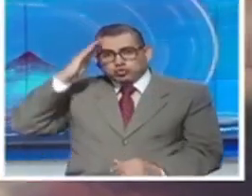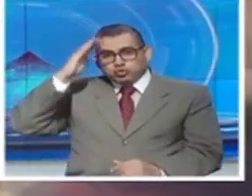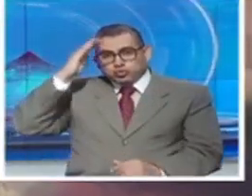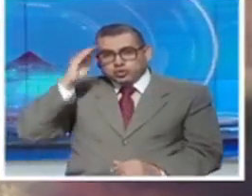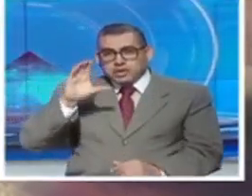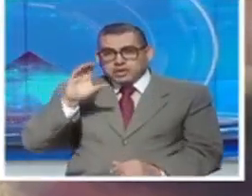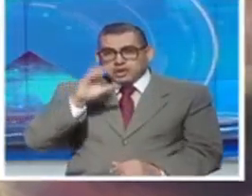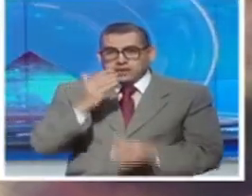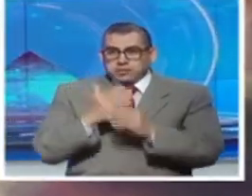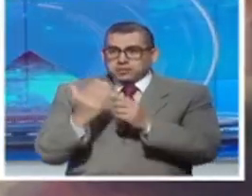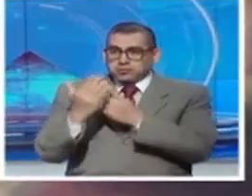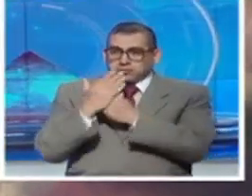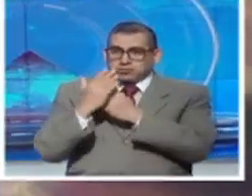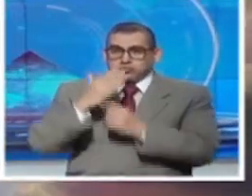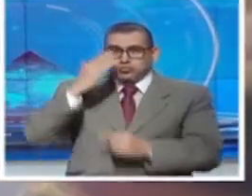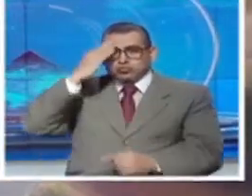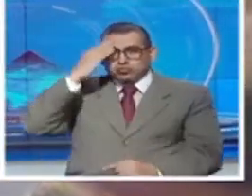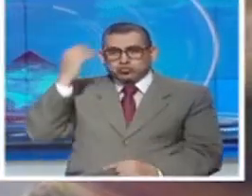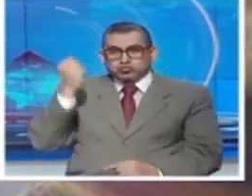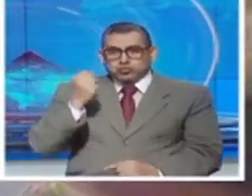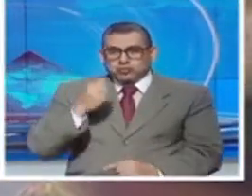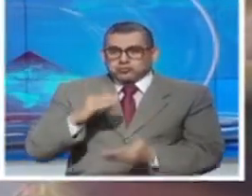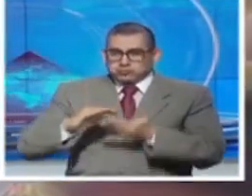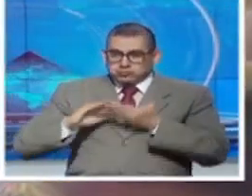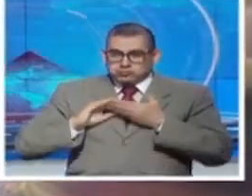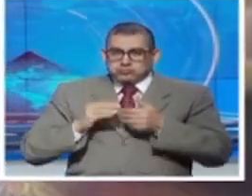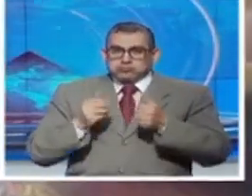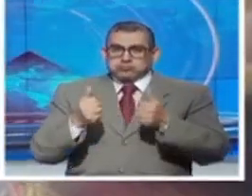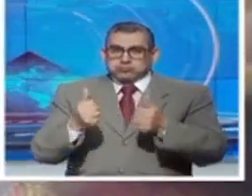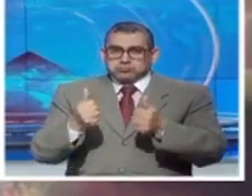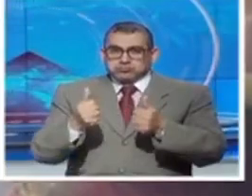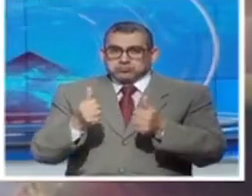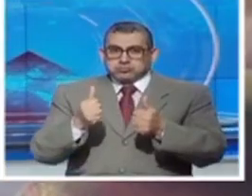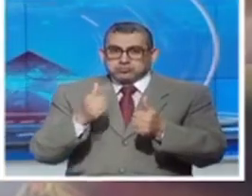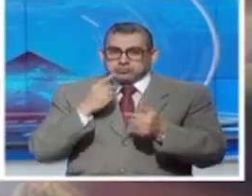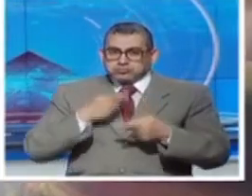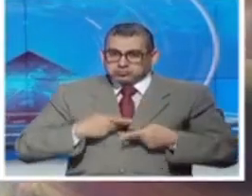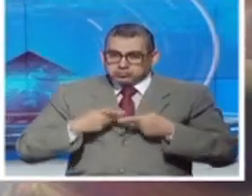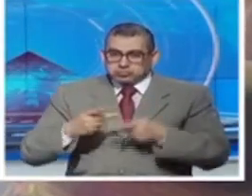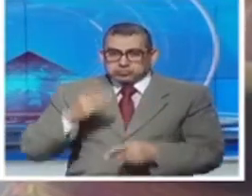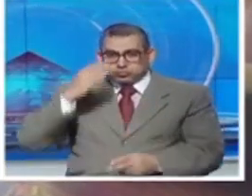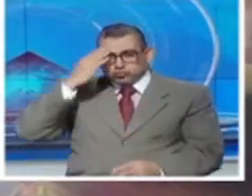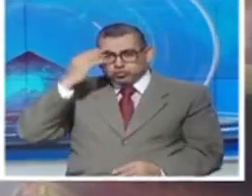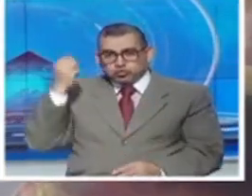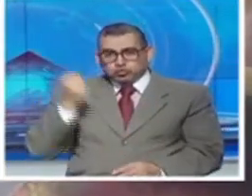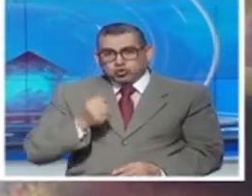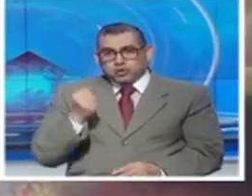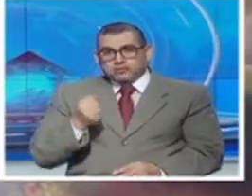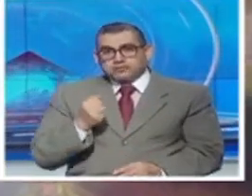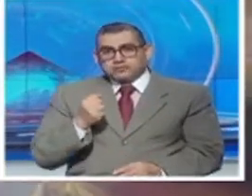لحسن الكرم ولحسن المعاملة ولحسن الضيافة ولحسن